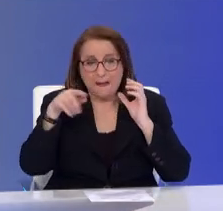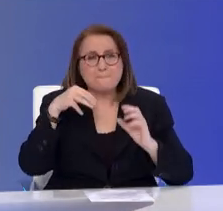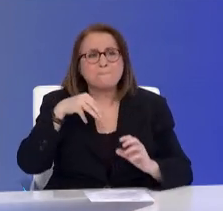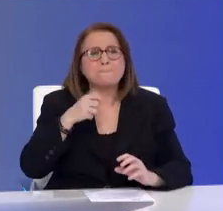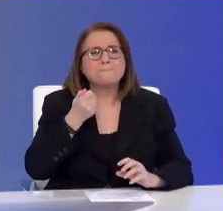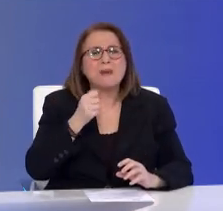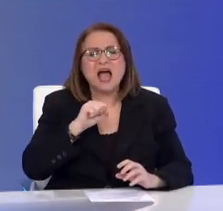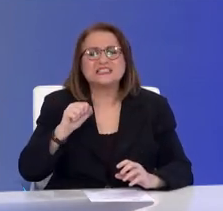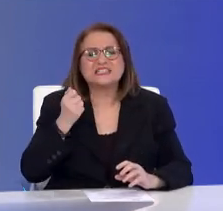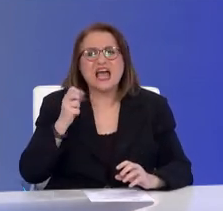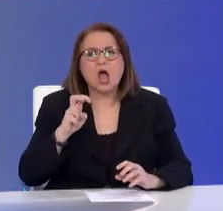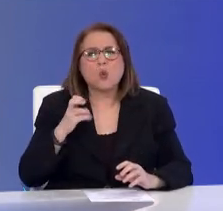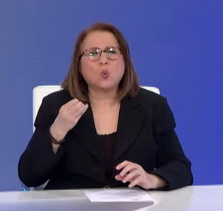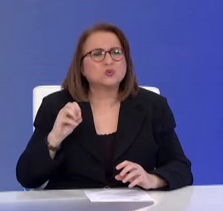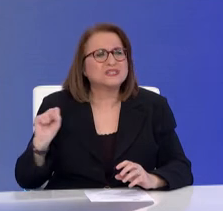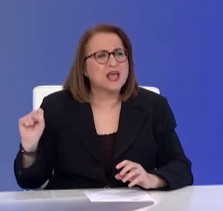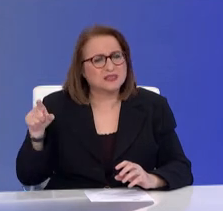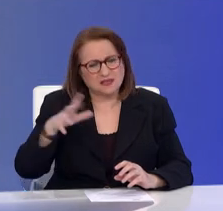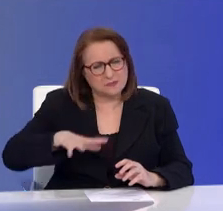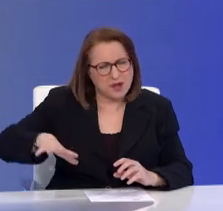Κανένα κράτος